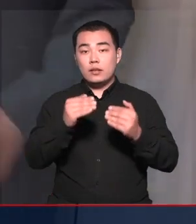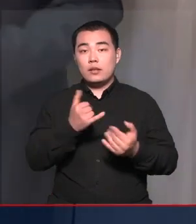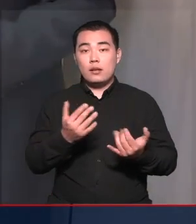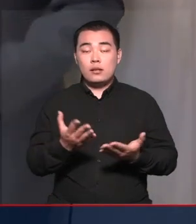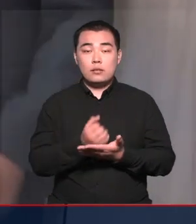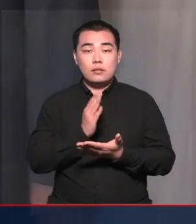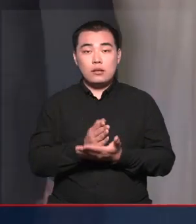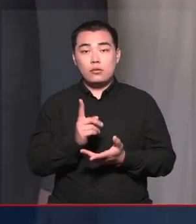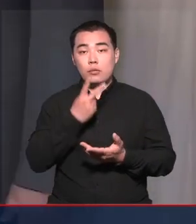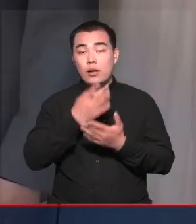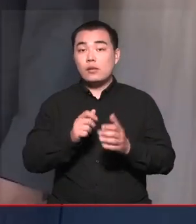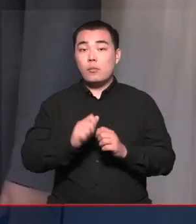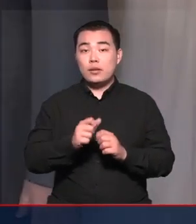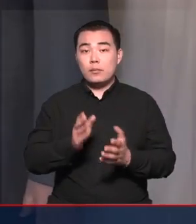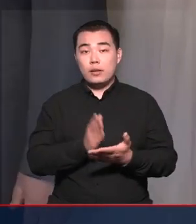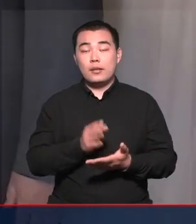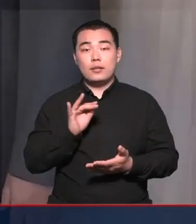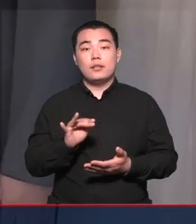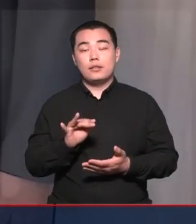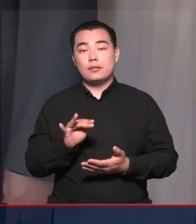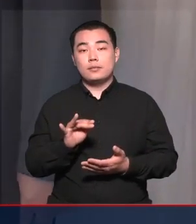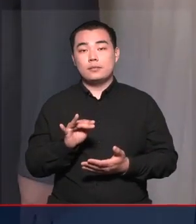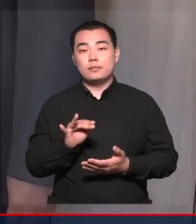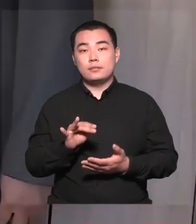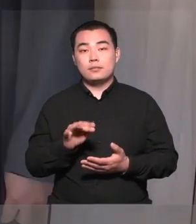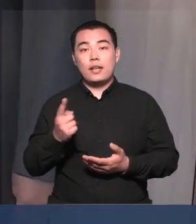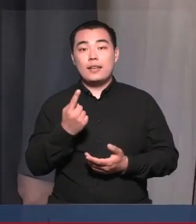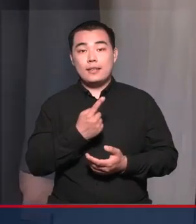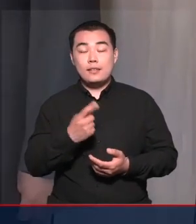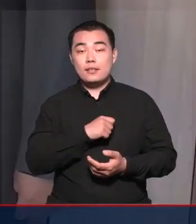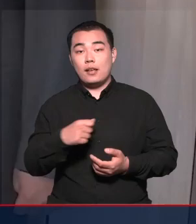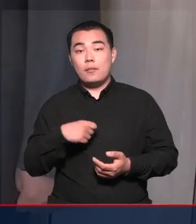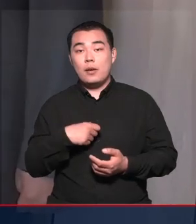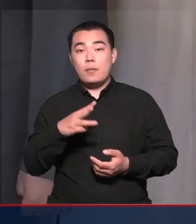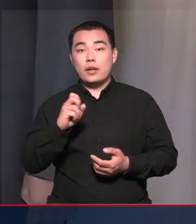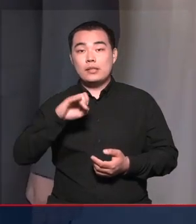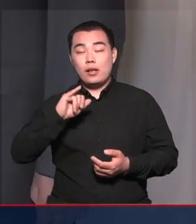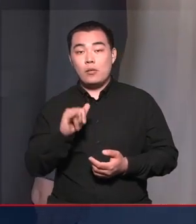за счет спонсоров. И плюс в Жангельдинском и Амангельдинском районах